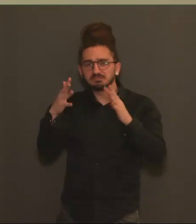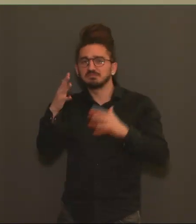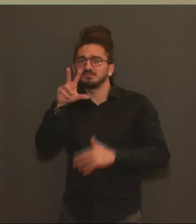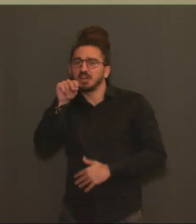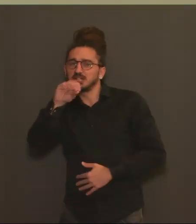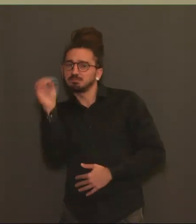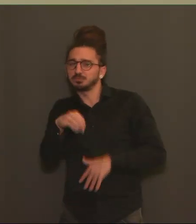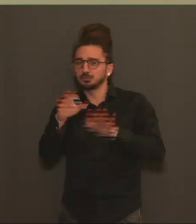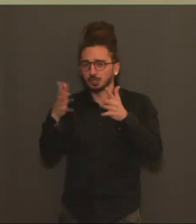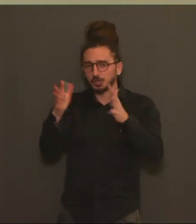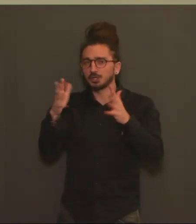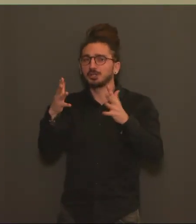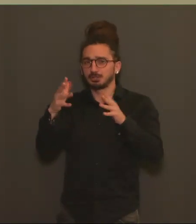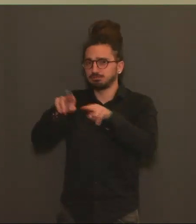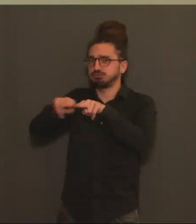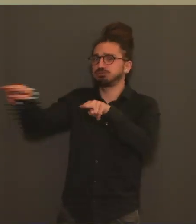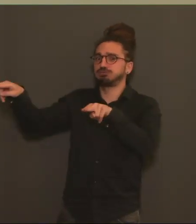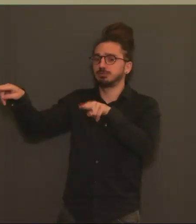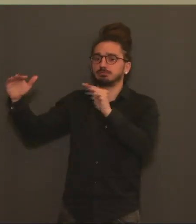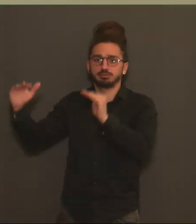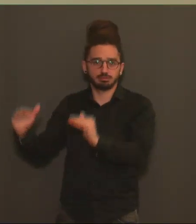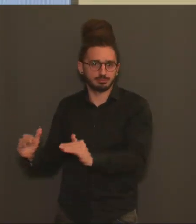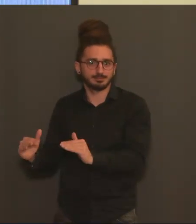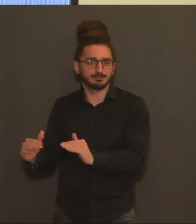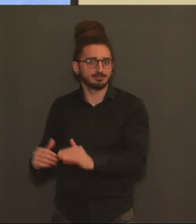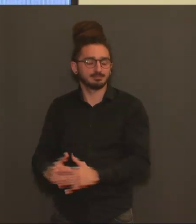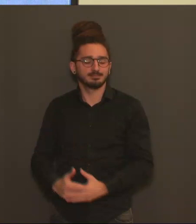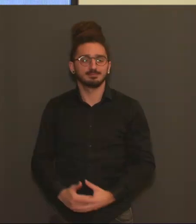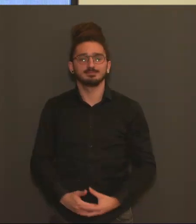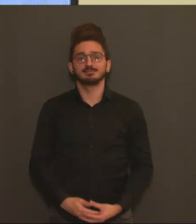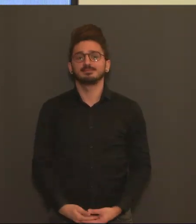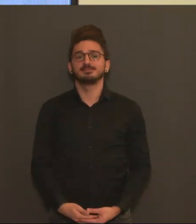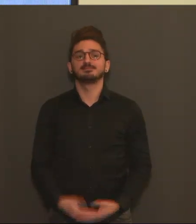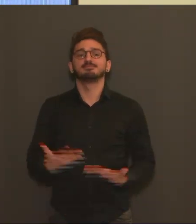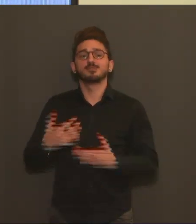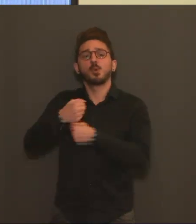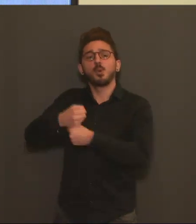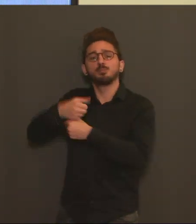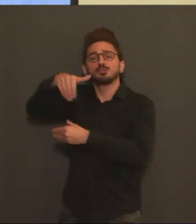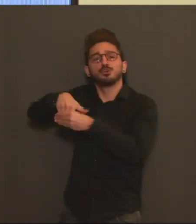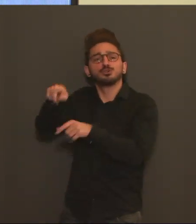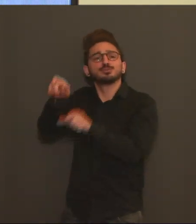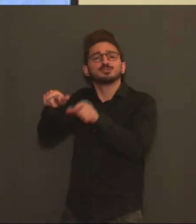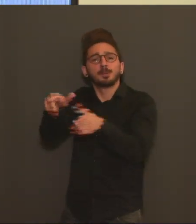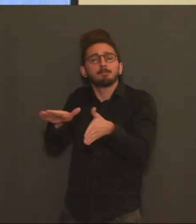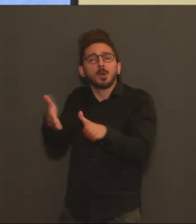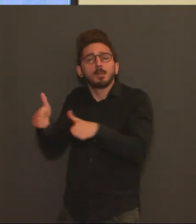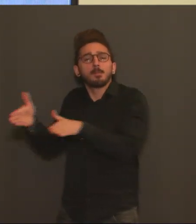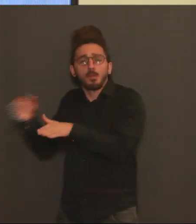des résidents de maisons de repos a aussi drastiquement diminué puisqu'il est passé de 104 à